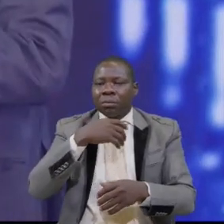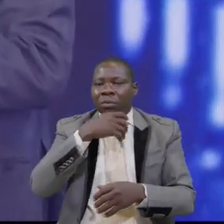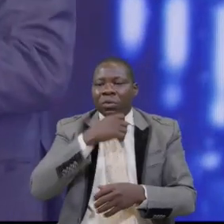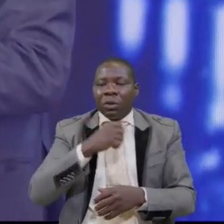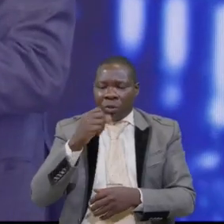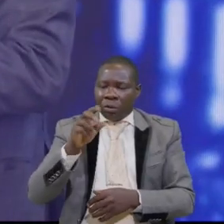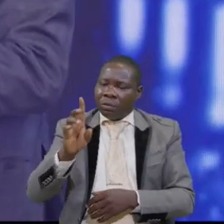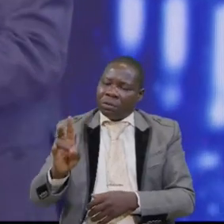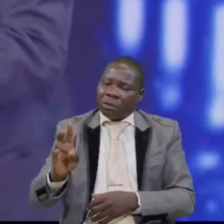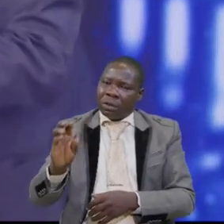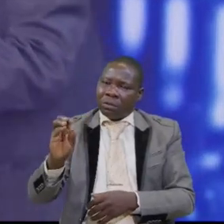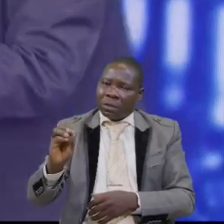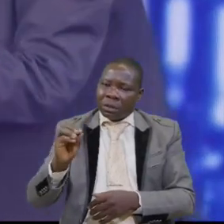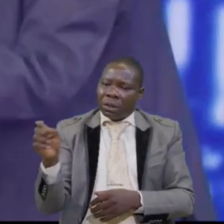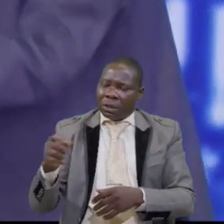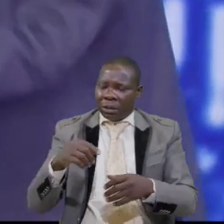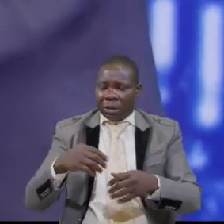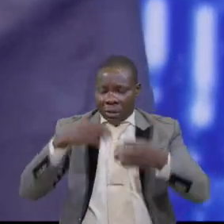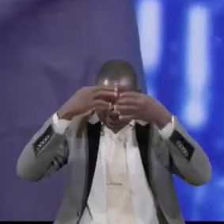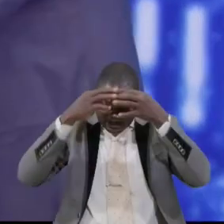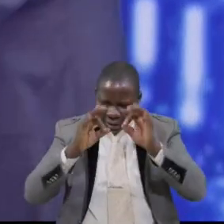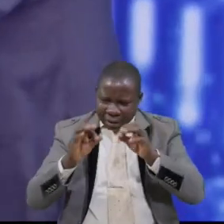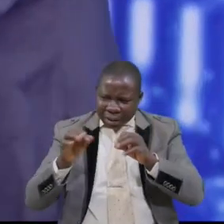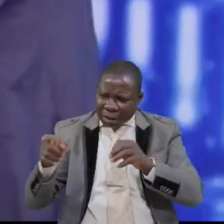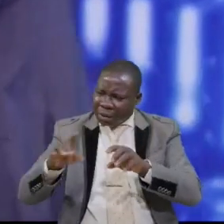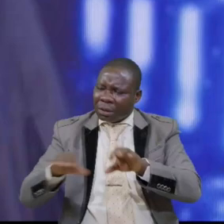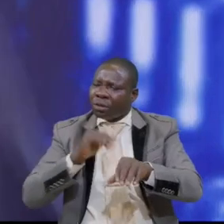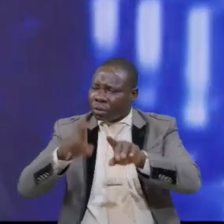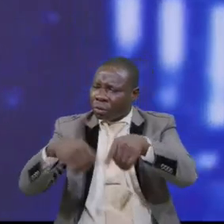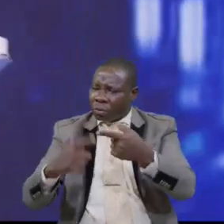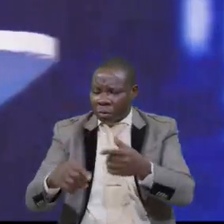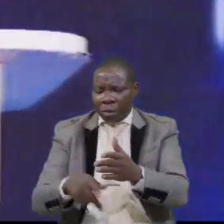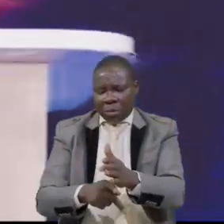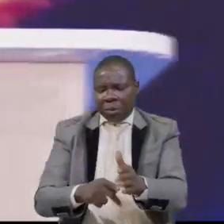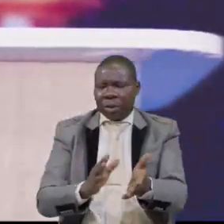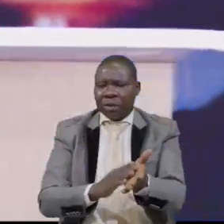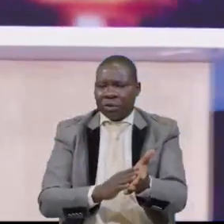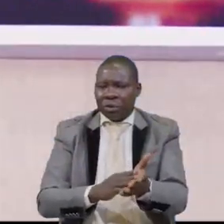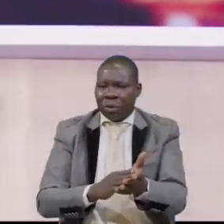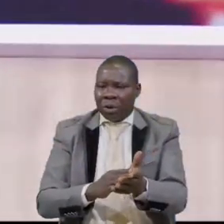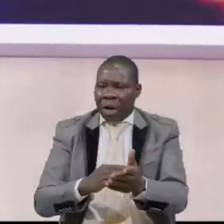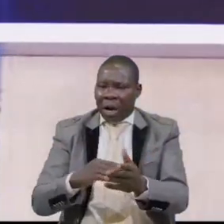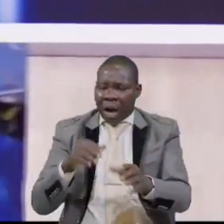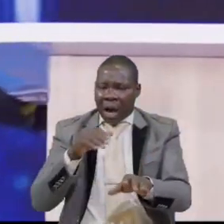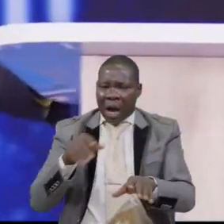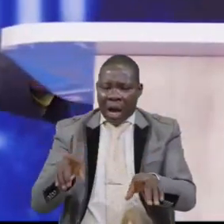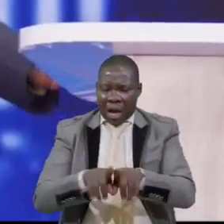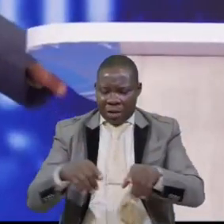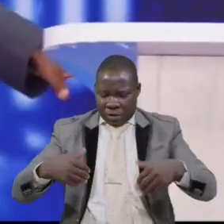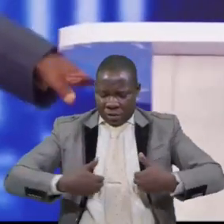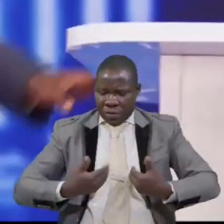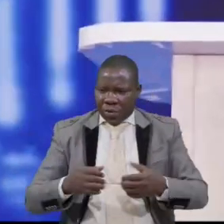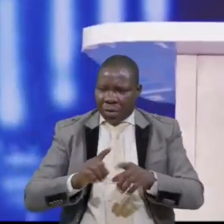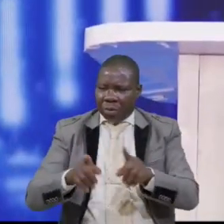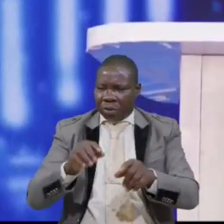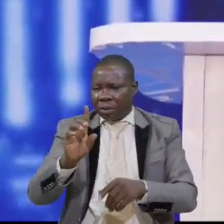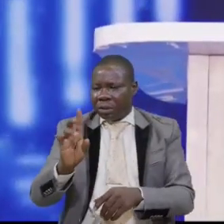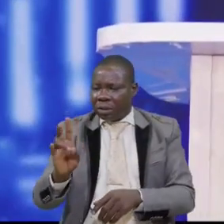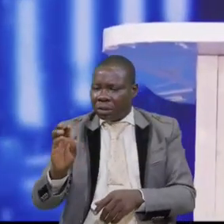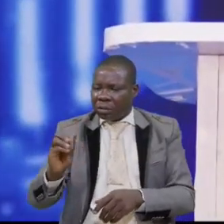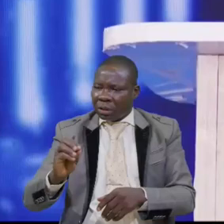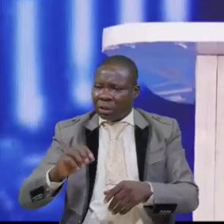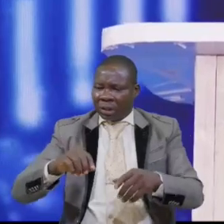décidé, quand elle n'avait jamais mis pied au primaire, mais à l'âge de 70 ans, elle a décidé qu'elle ira